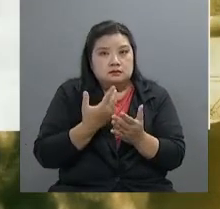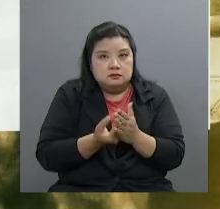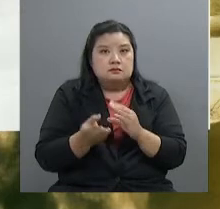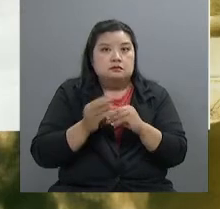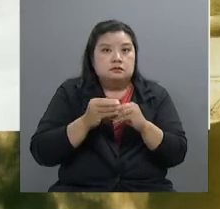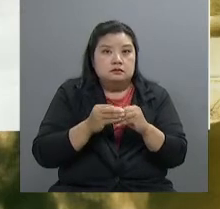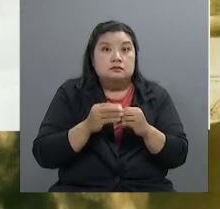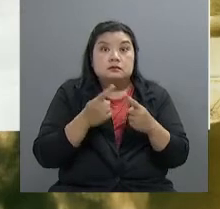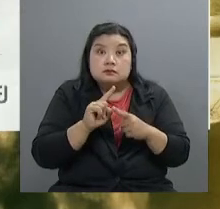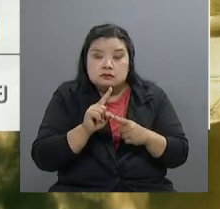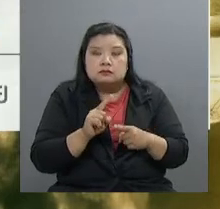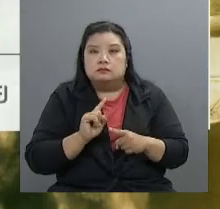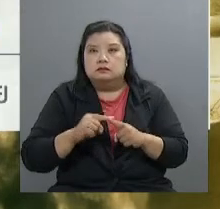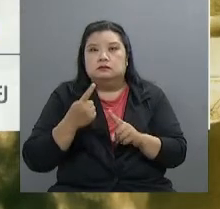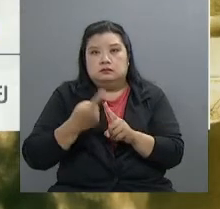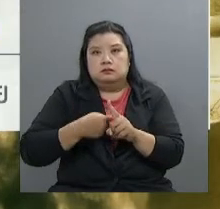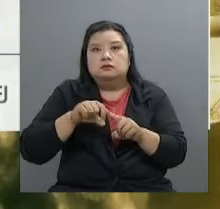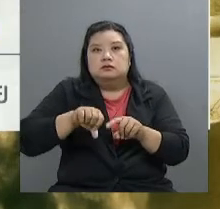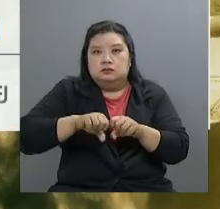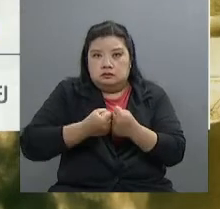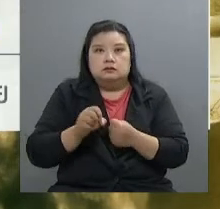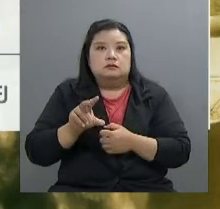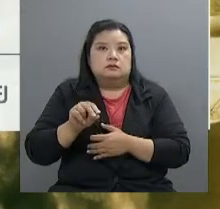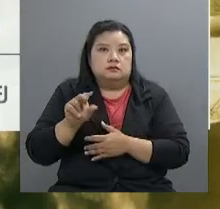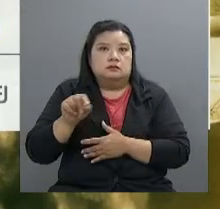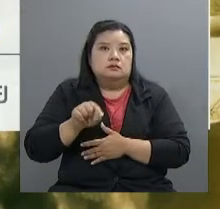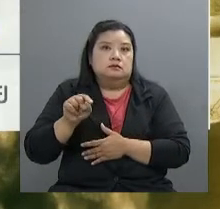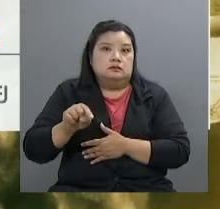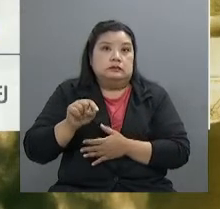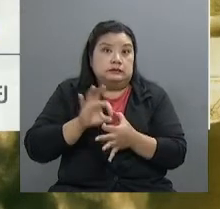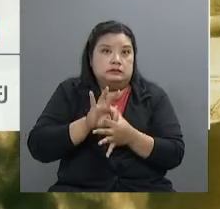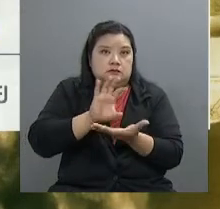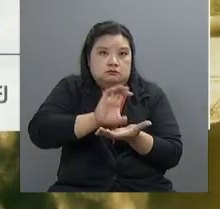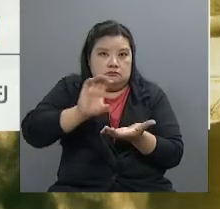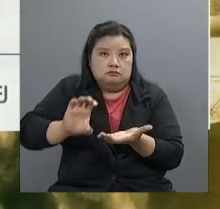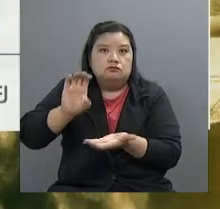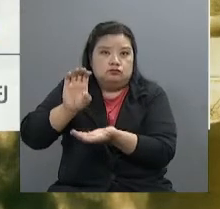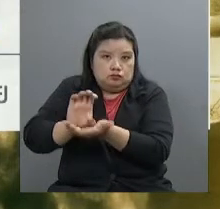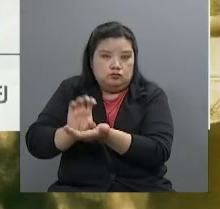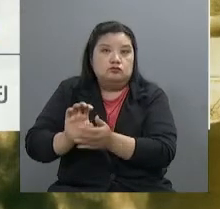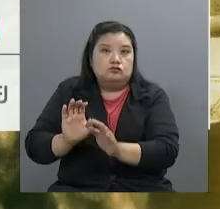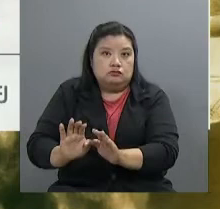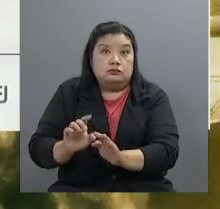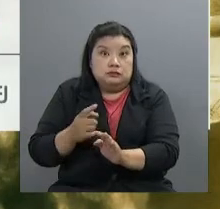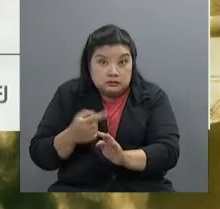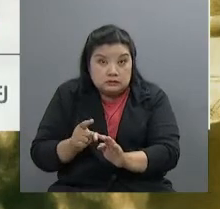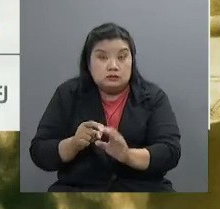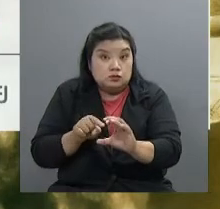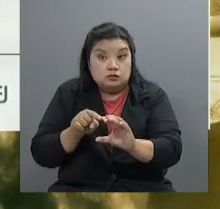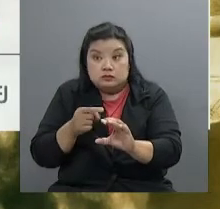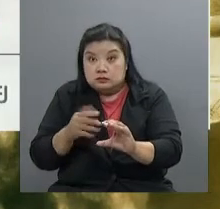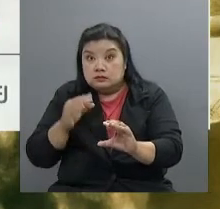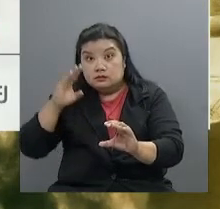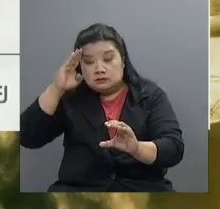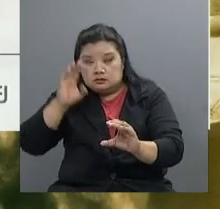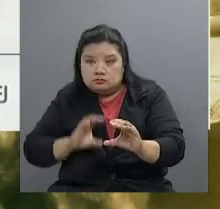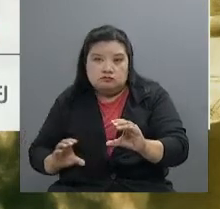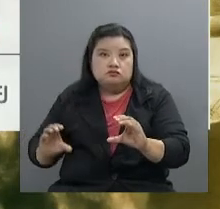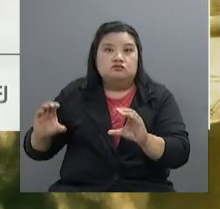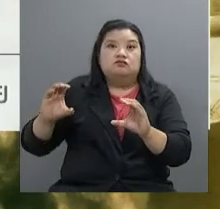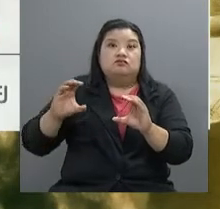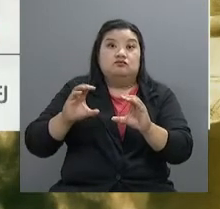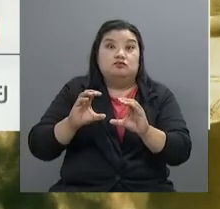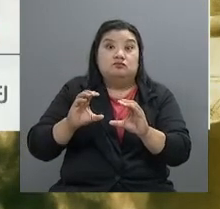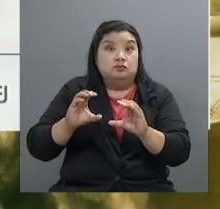ร้อยละ 30เพื่อนำเข้ากล่องทุนโดยกองทัพจะสมทบมาอีกเท่านึงเลยนะคะเพราะครบ 4ปีค่ะฐานที่